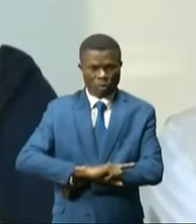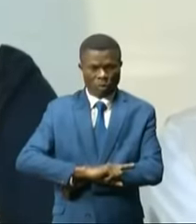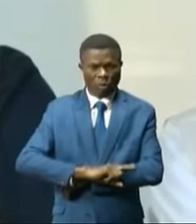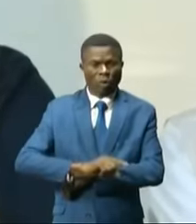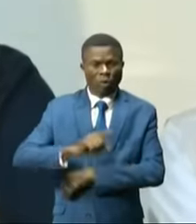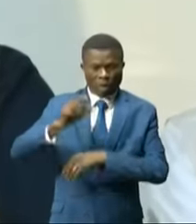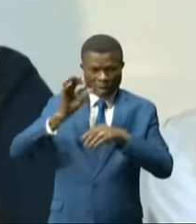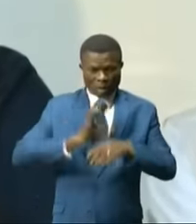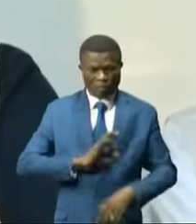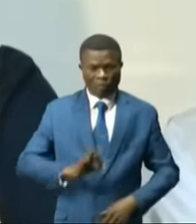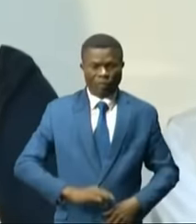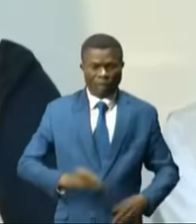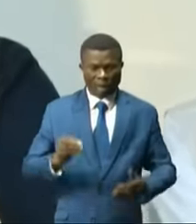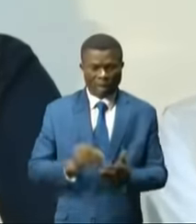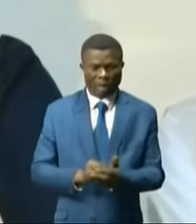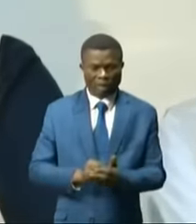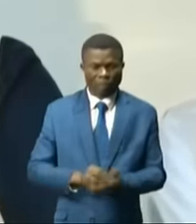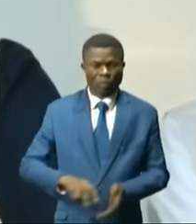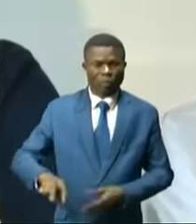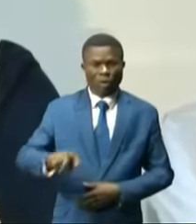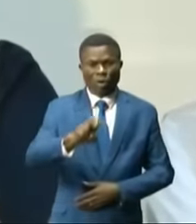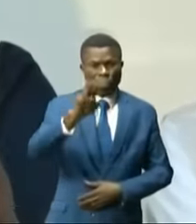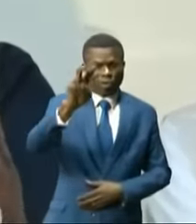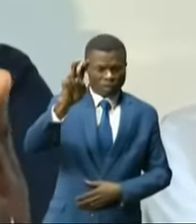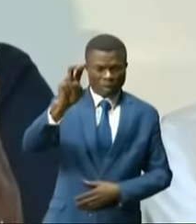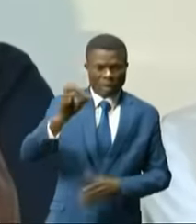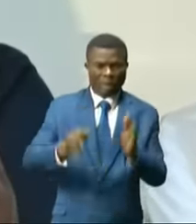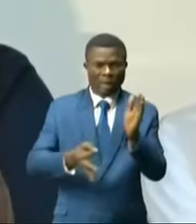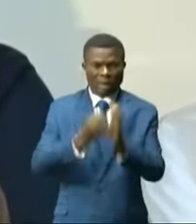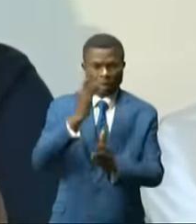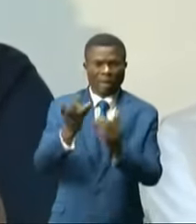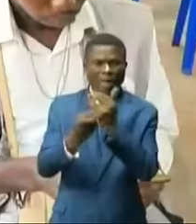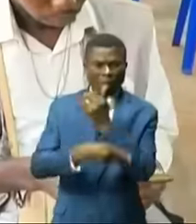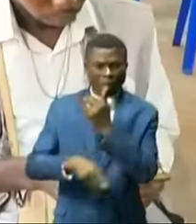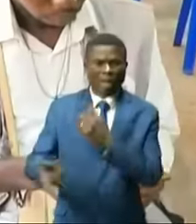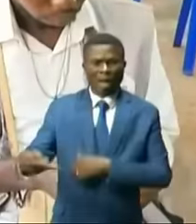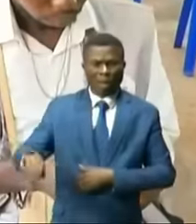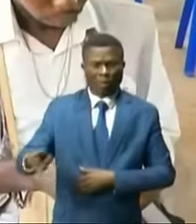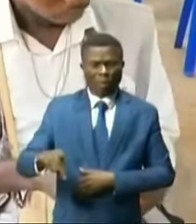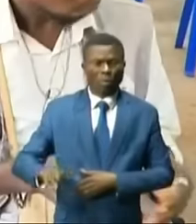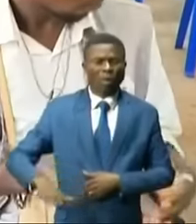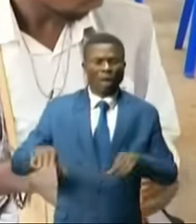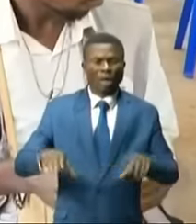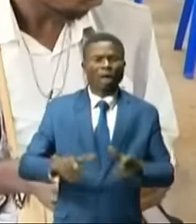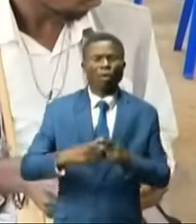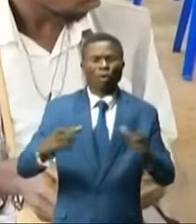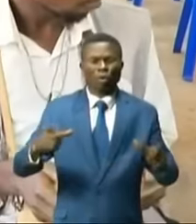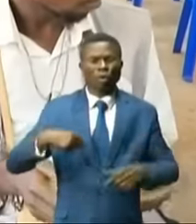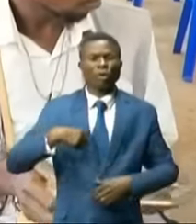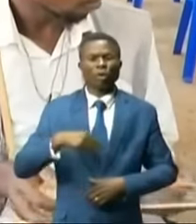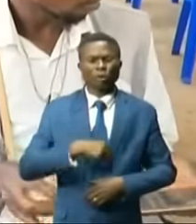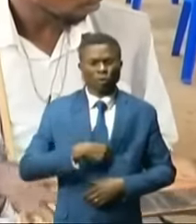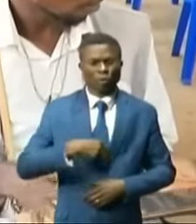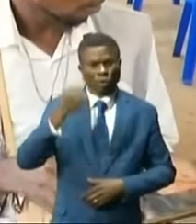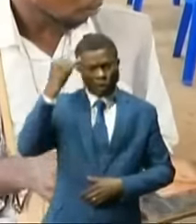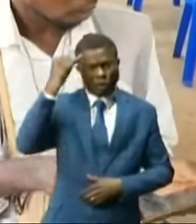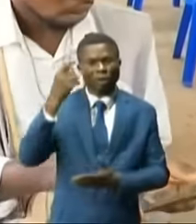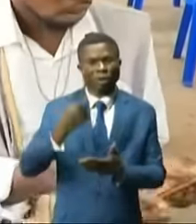Lui qui a encore à parcourir 13 provinces, vous savez combien ce pays est vaste. Donc nous pensons que